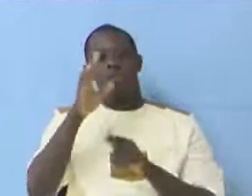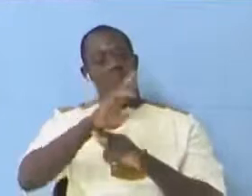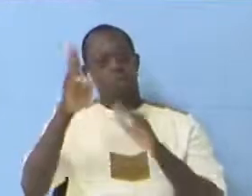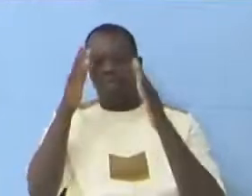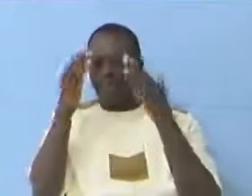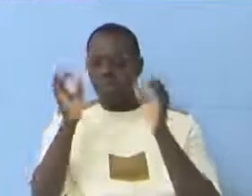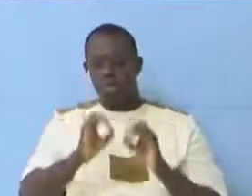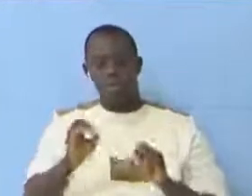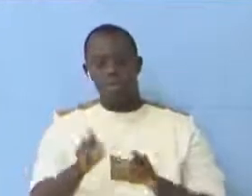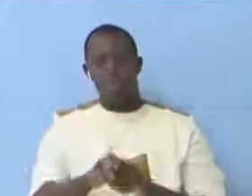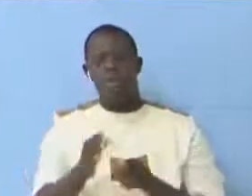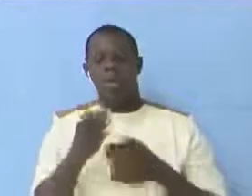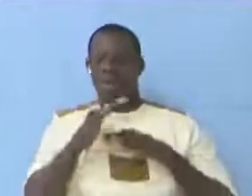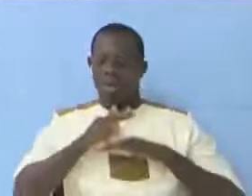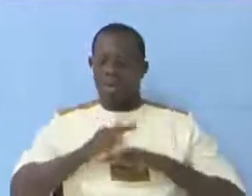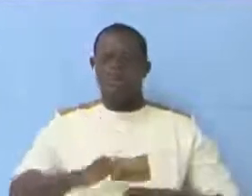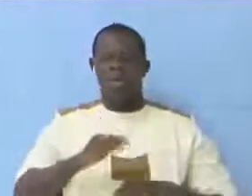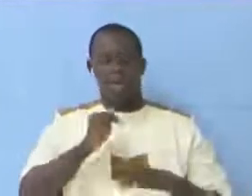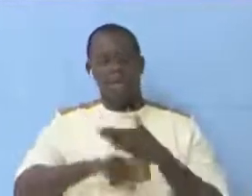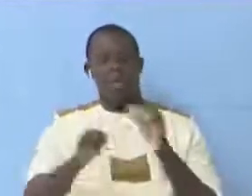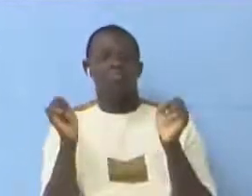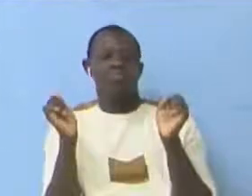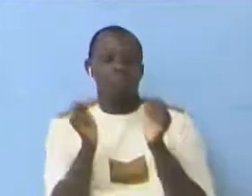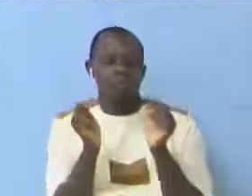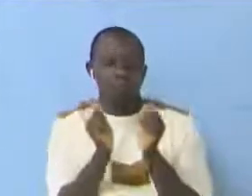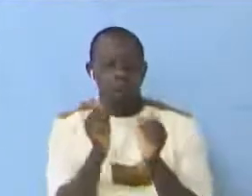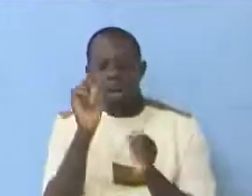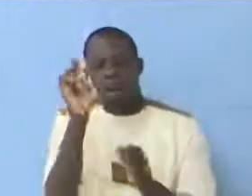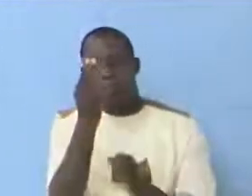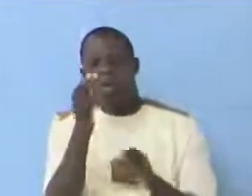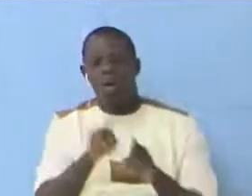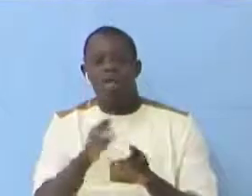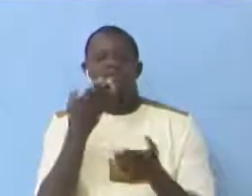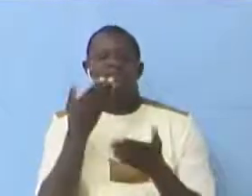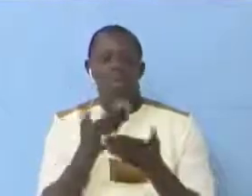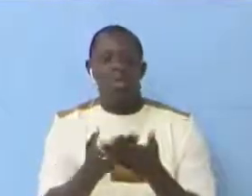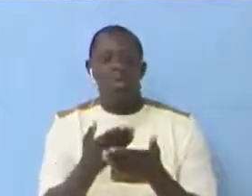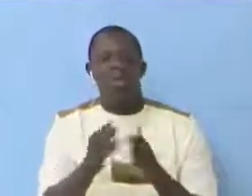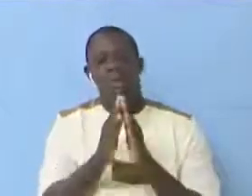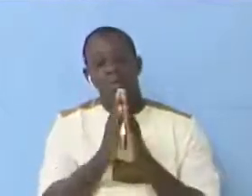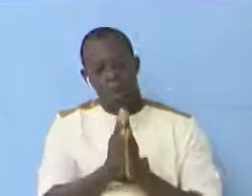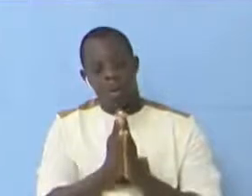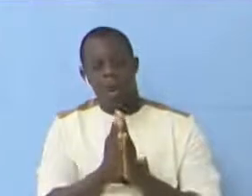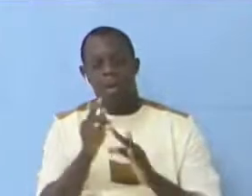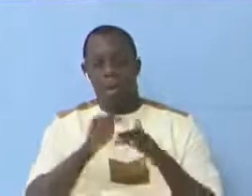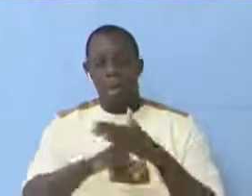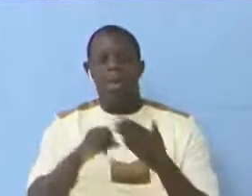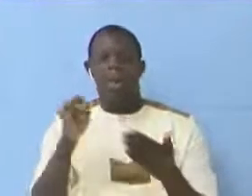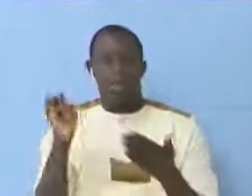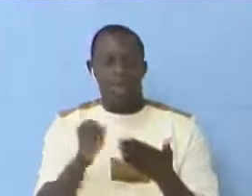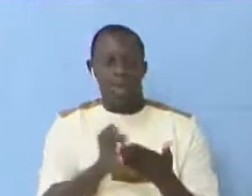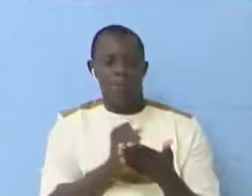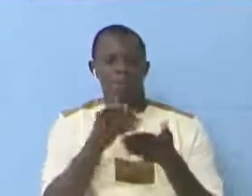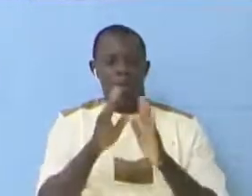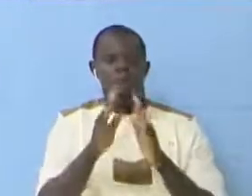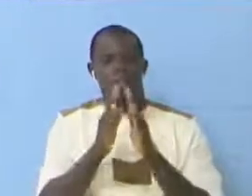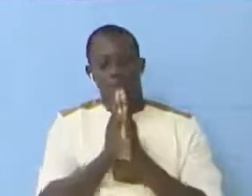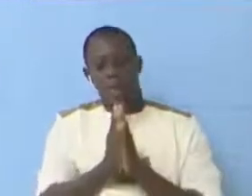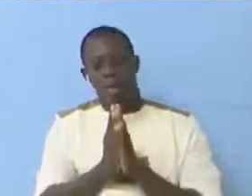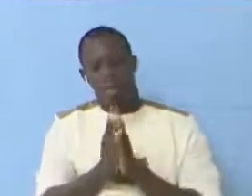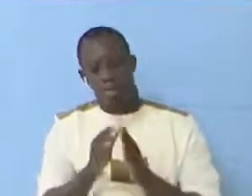paradise. And then I will conclude the prayer with the Islamic way of prayer. Bismillah.